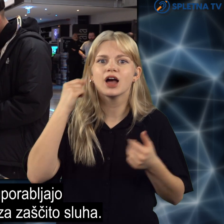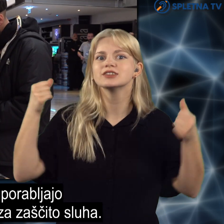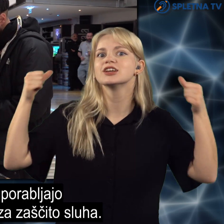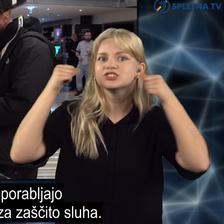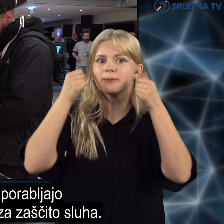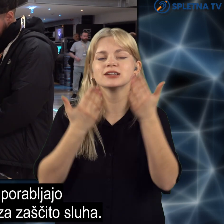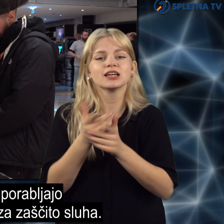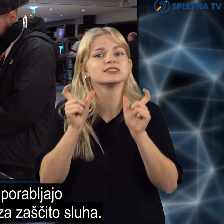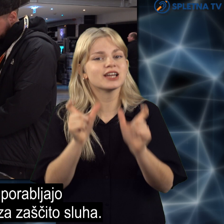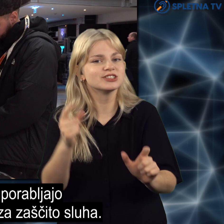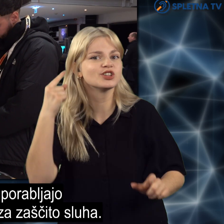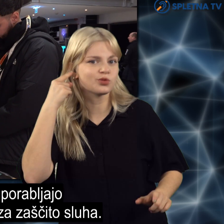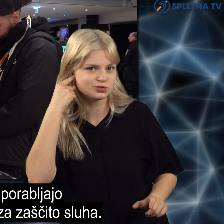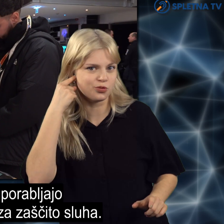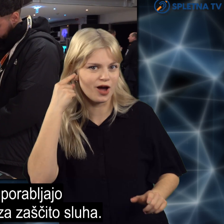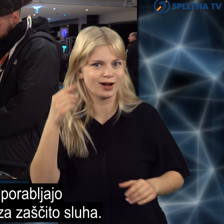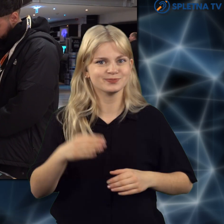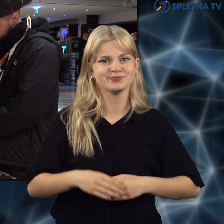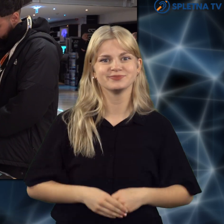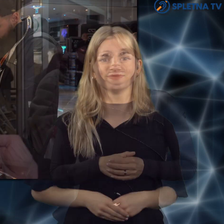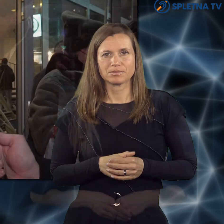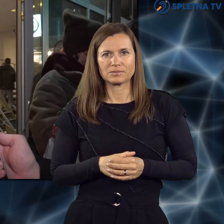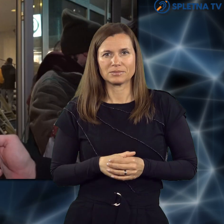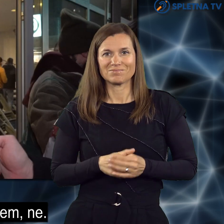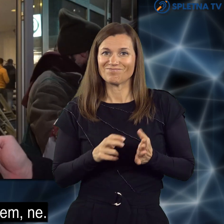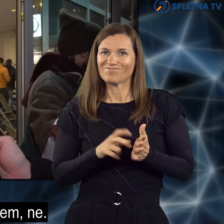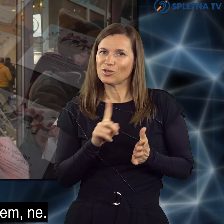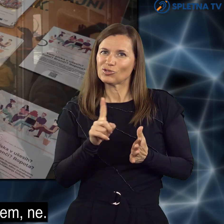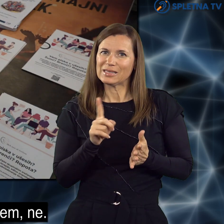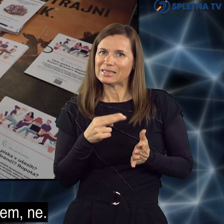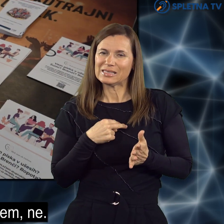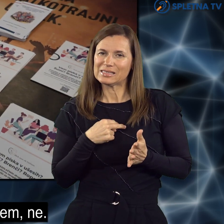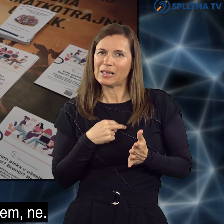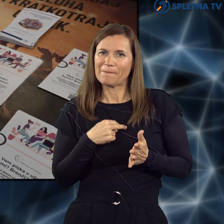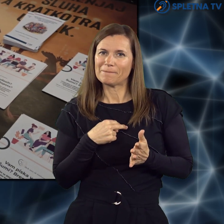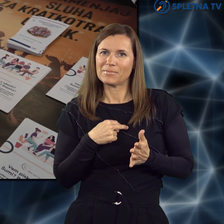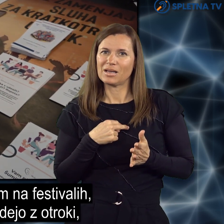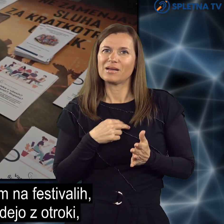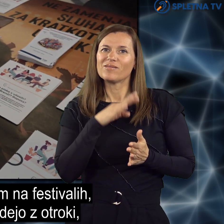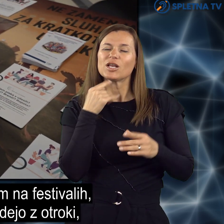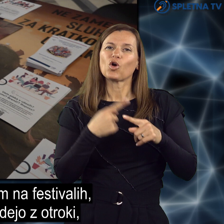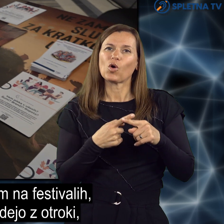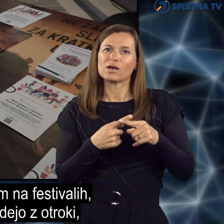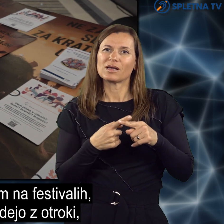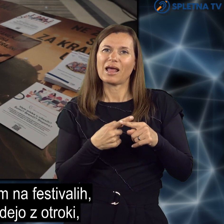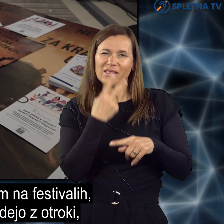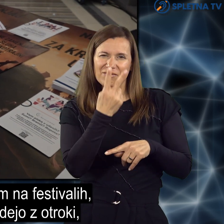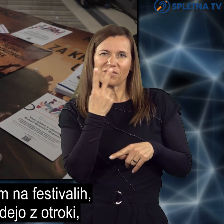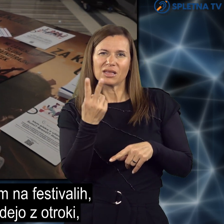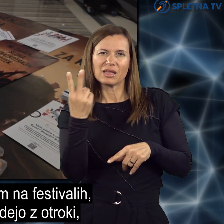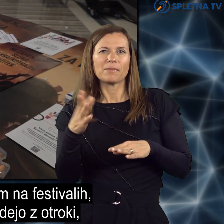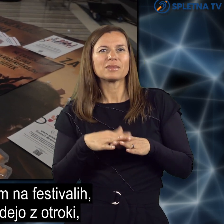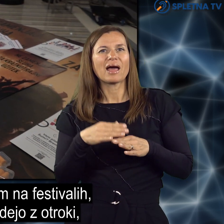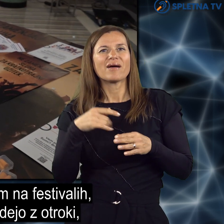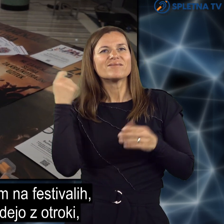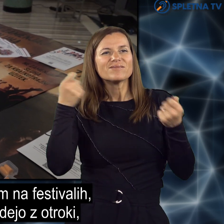ušesne čepke za zaščito sluha. Še nisem, ne. Dostikrat vidim na festivalih